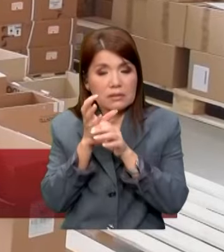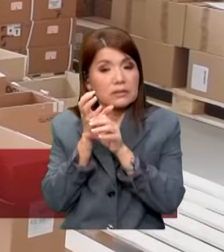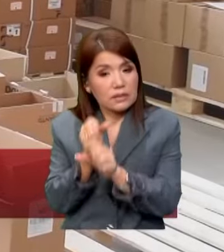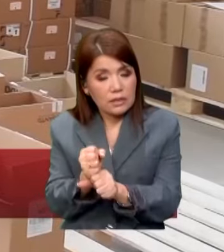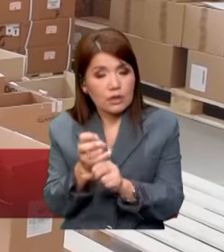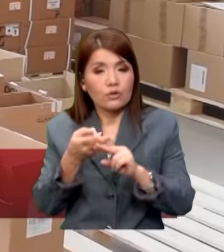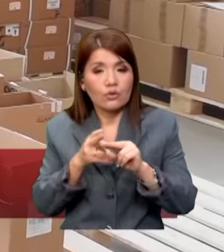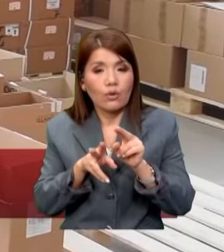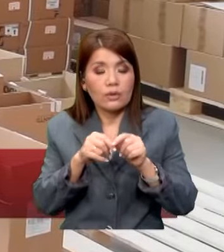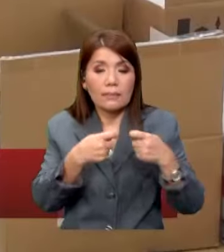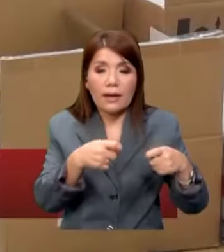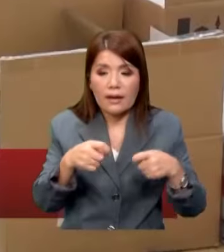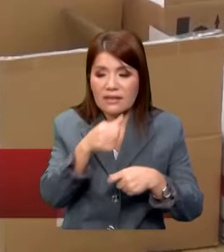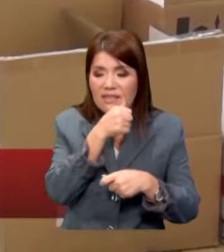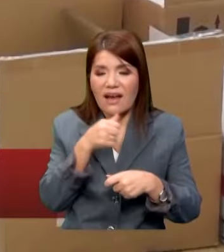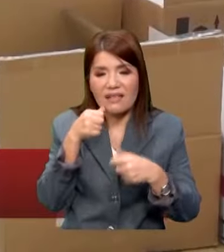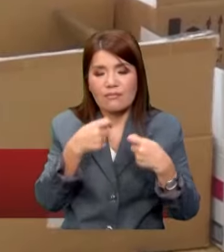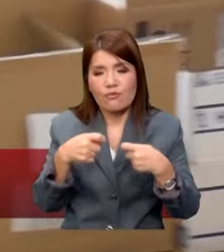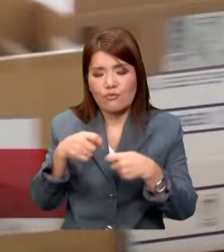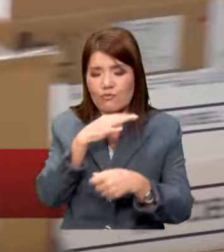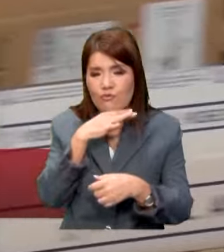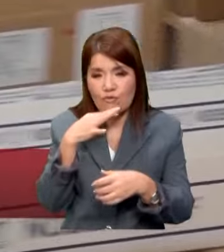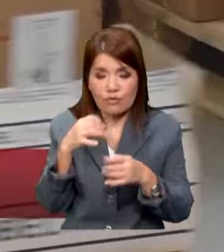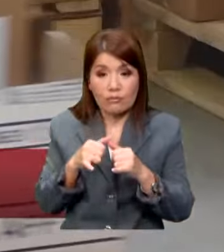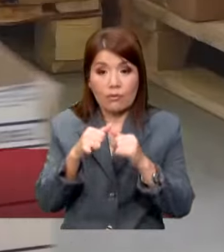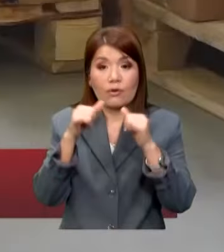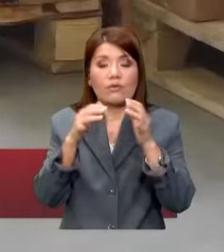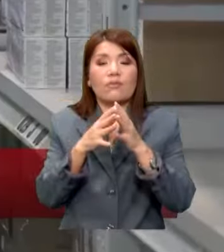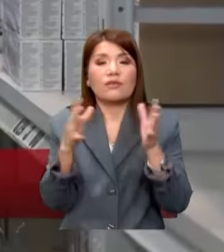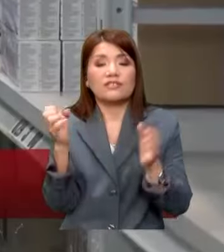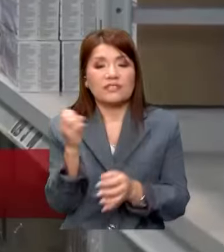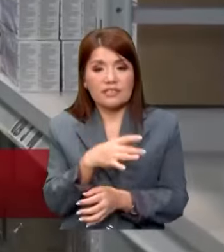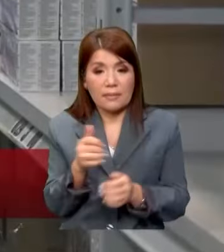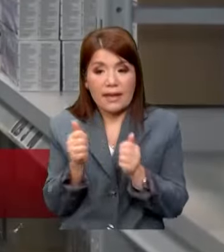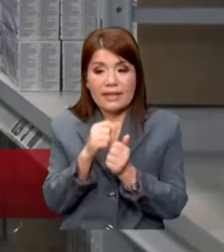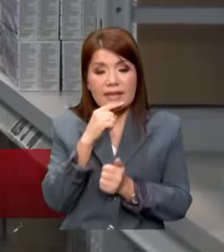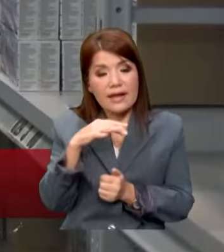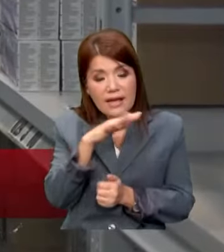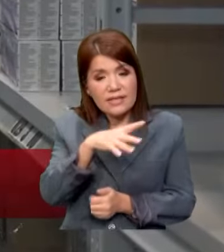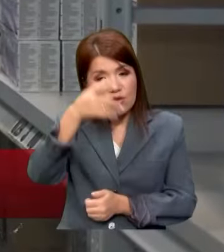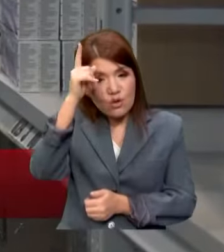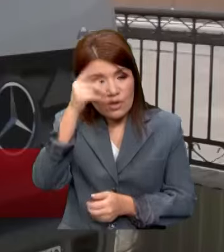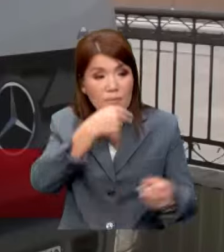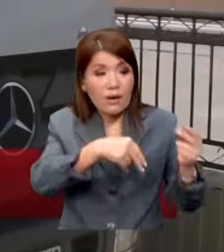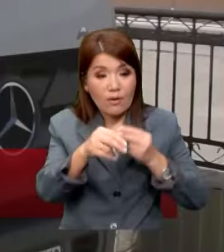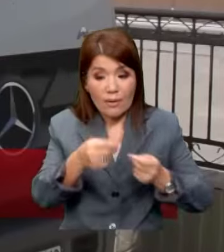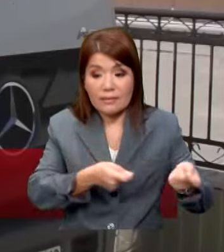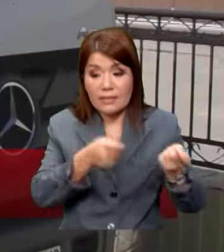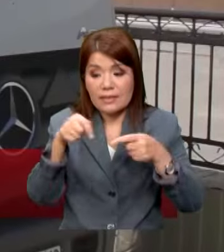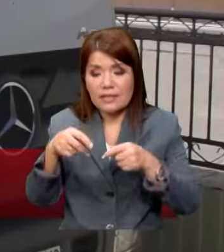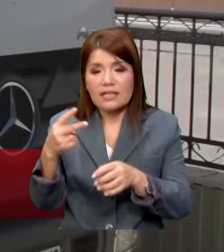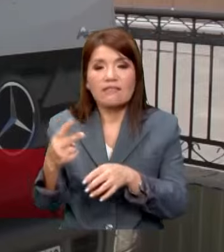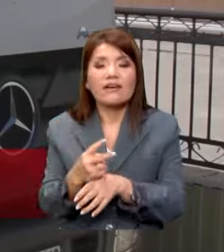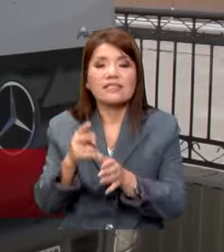еді. Әйтседе нарықта көлеңкелі бизнес көбеймесе азаймады. Басым бөлігі жақын тұрған Ресей мен Түркиядан алдыртады да, екесе арзан